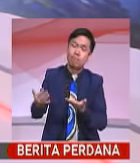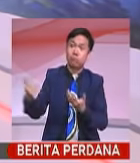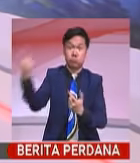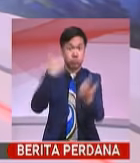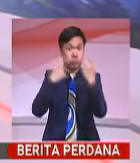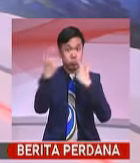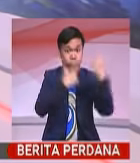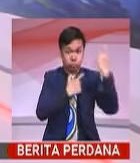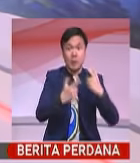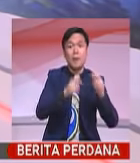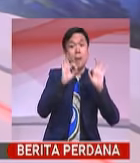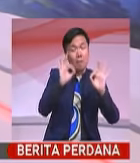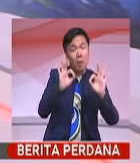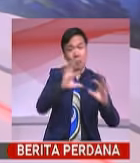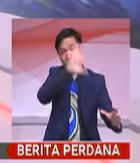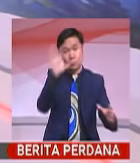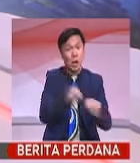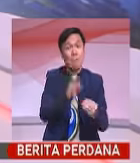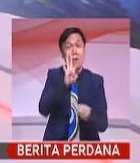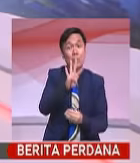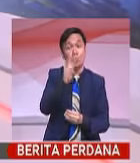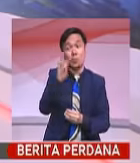pelaburan berpotensi bernilai